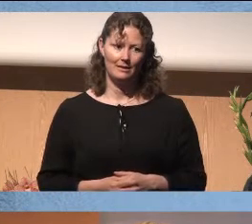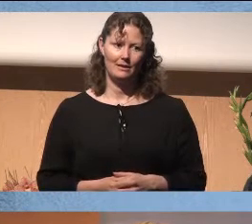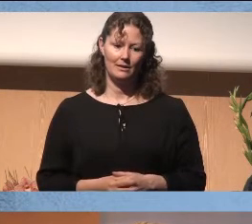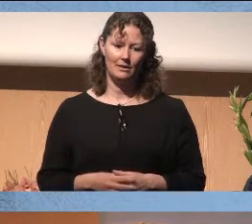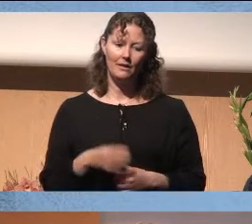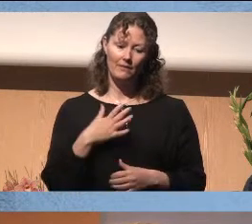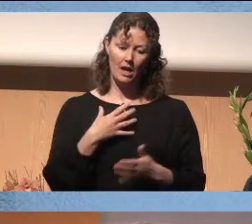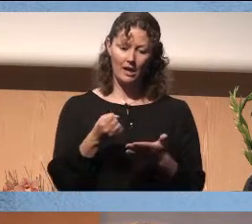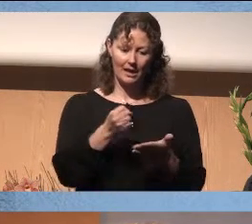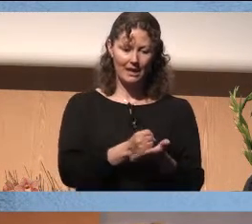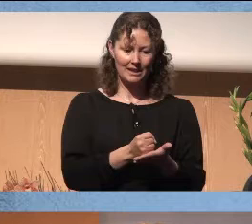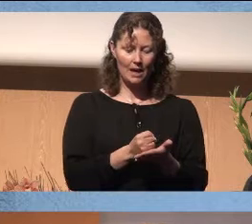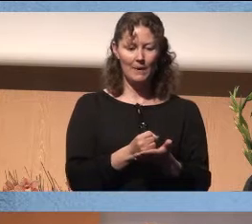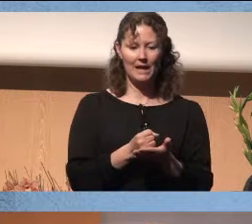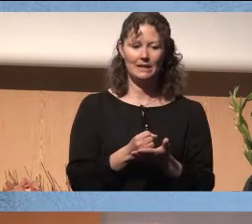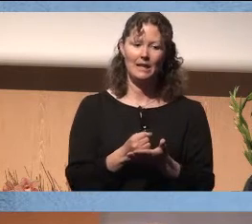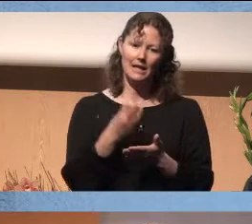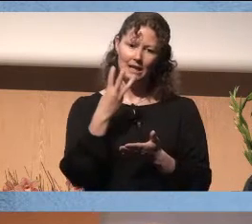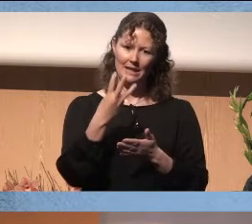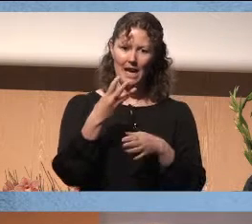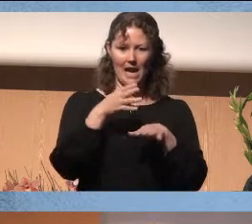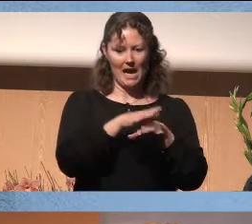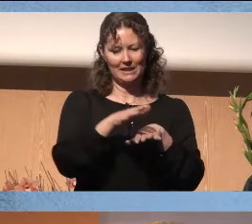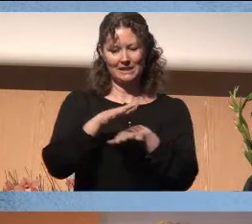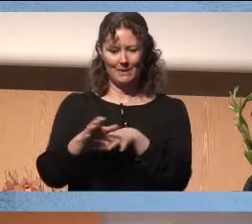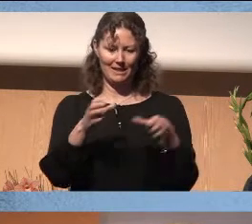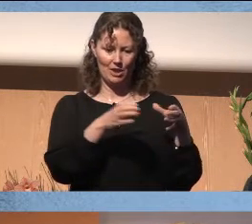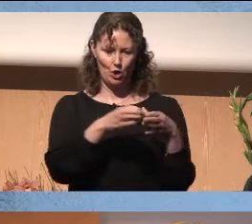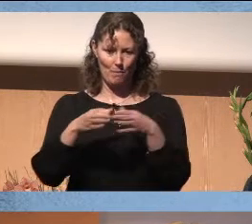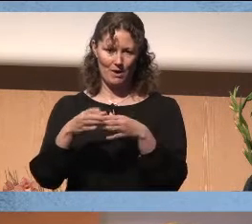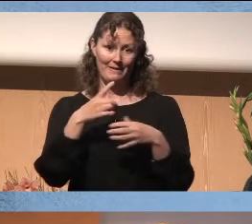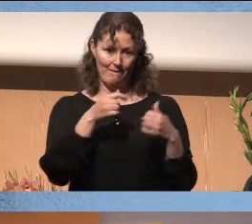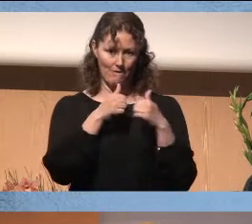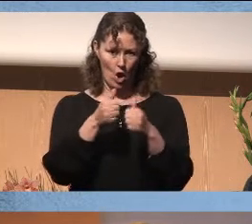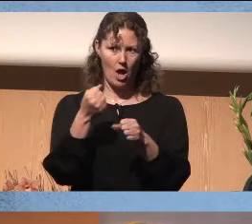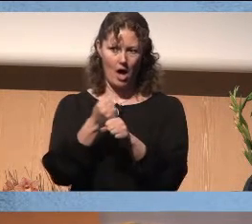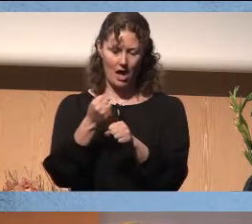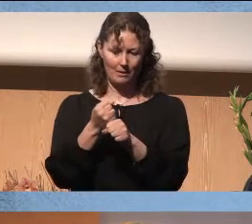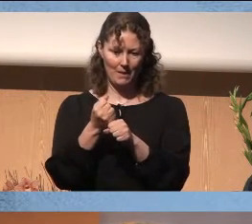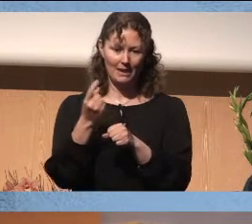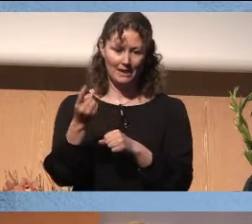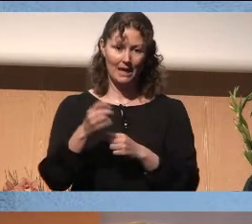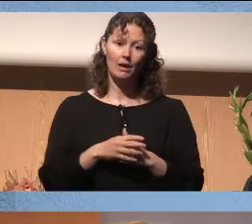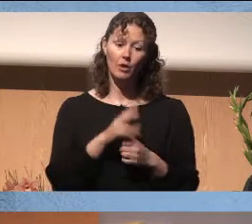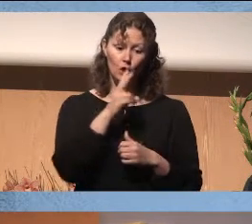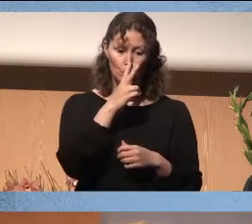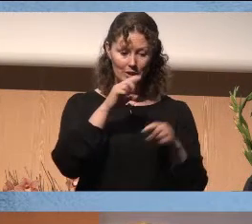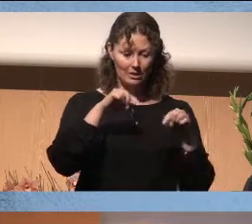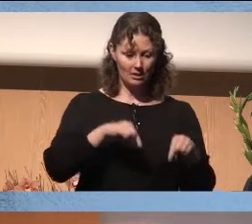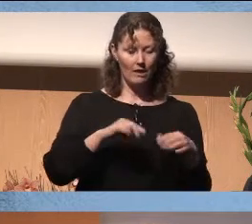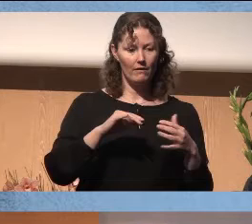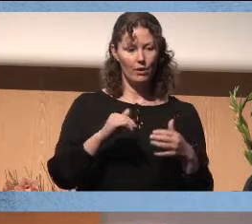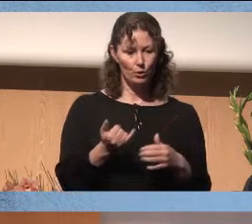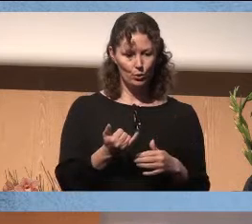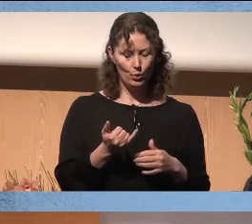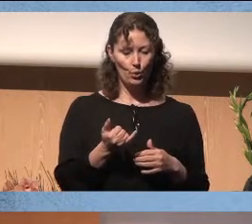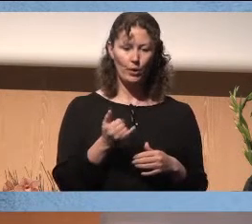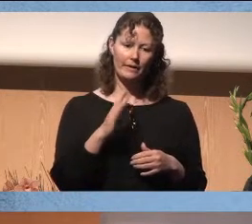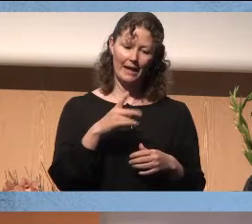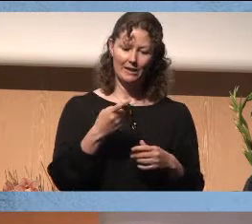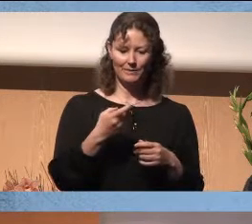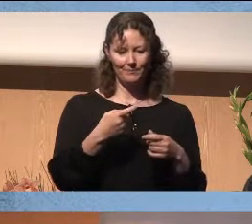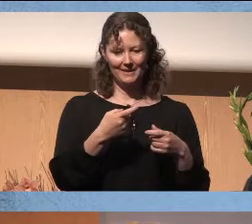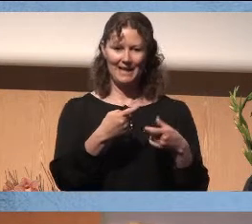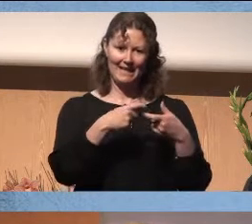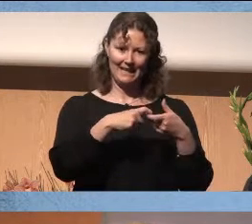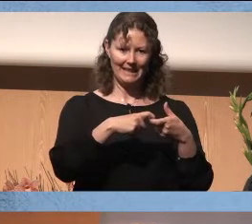Vi har etablert tre ekspertgrupper som følger arbeidet. Og nytt av I dag at det ligger en liten lenke på